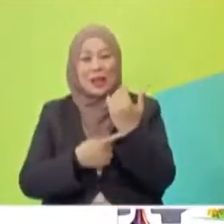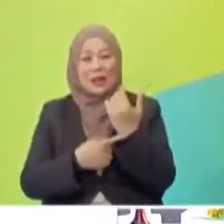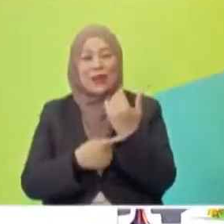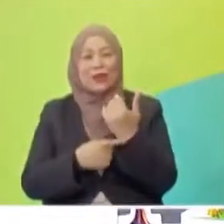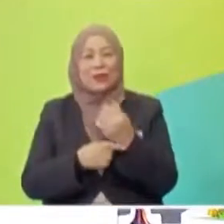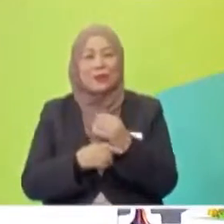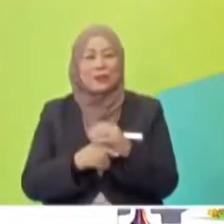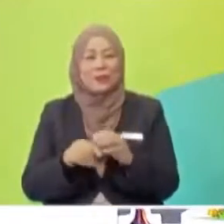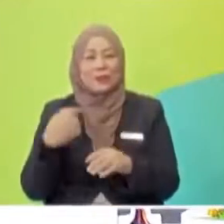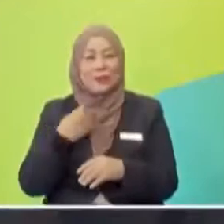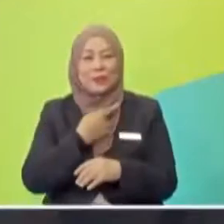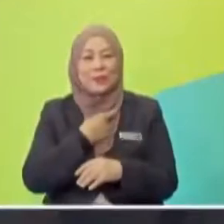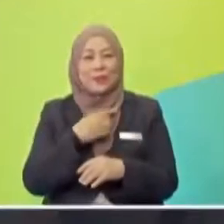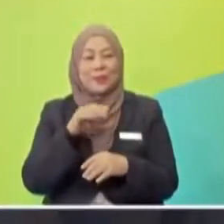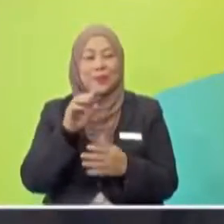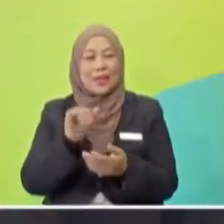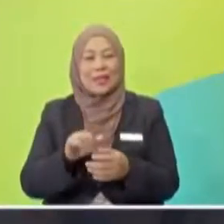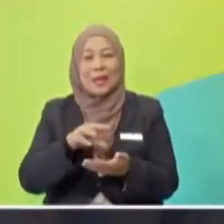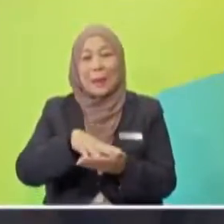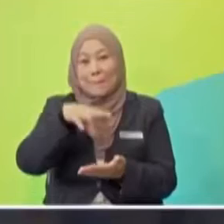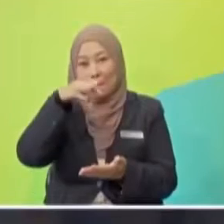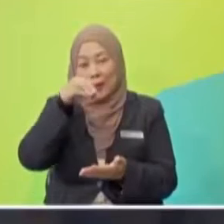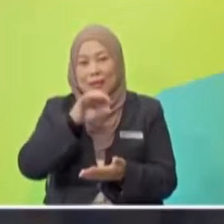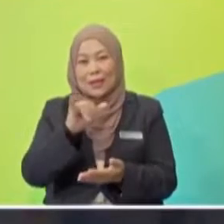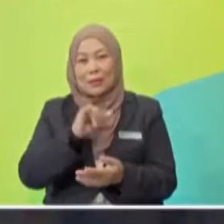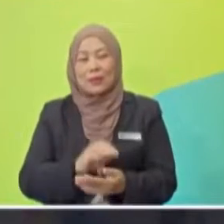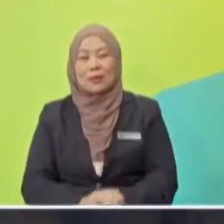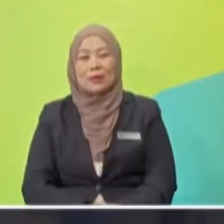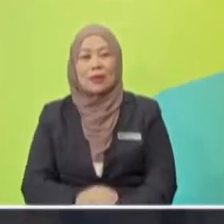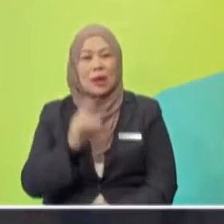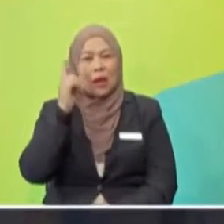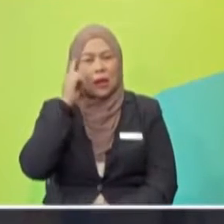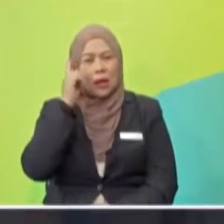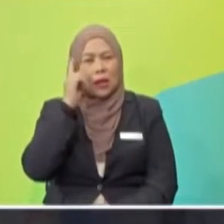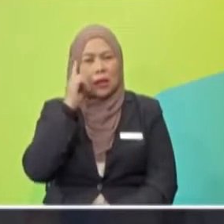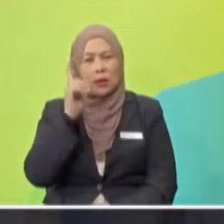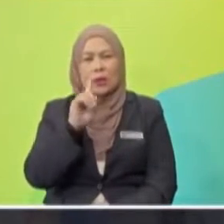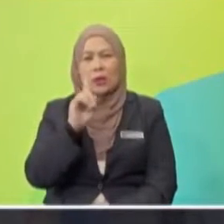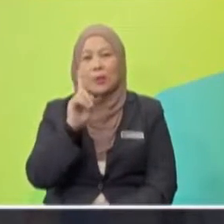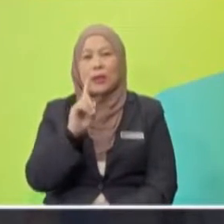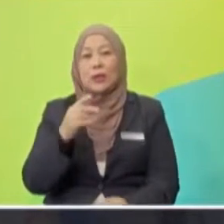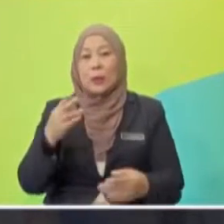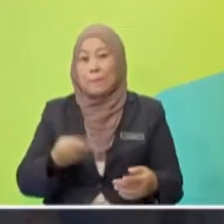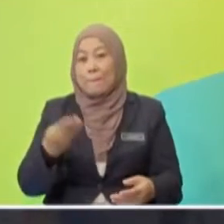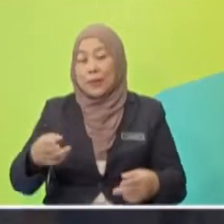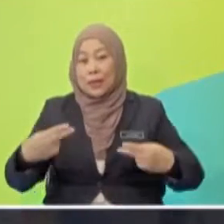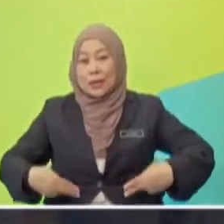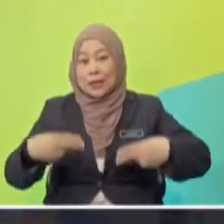dengan cego Azizah baik kita teruskan nih mengenal pasti bonde hidup dan benda